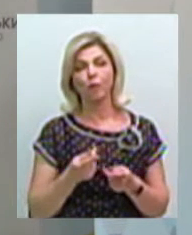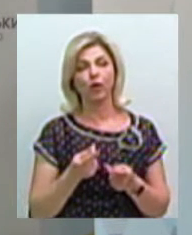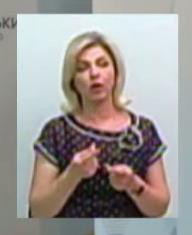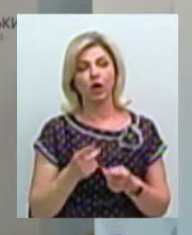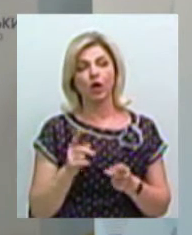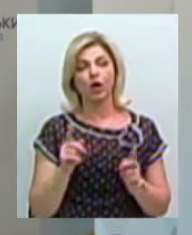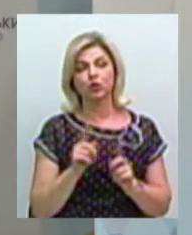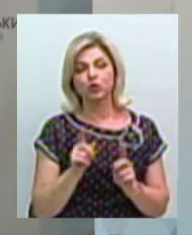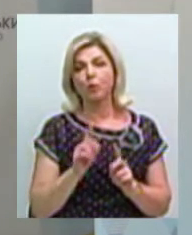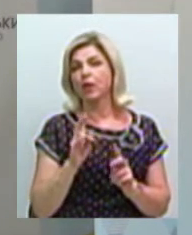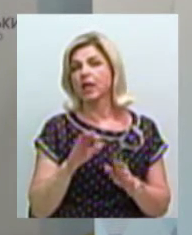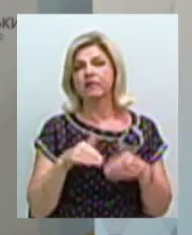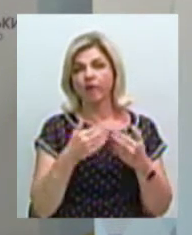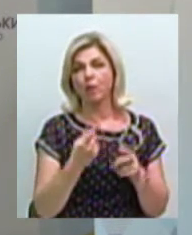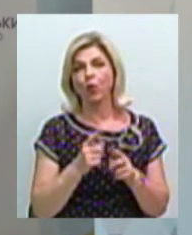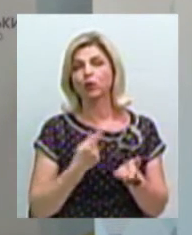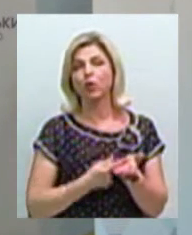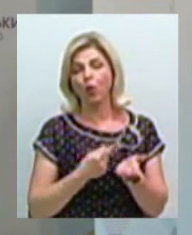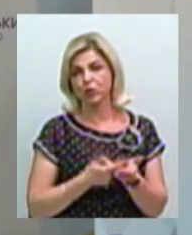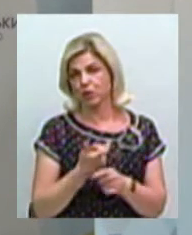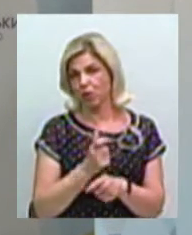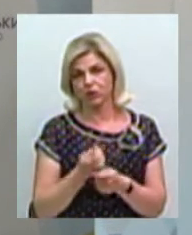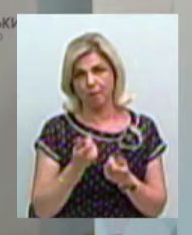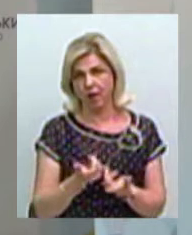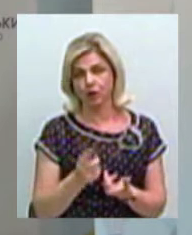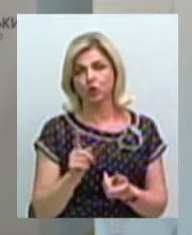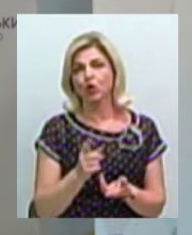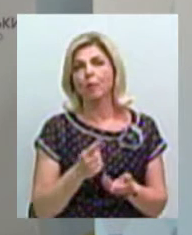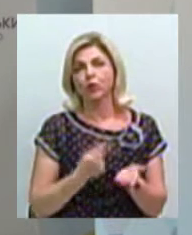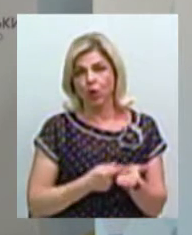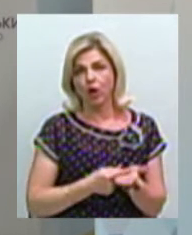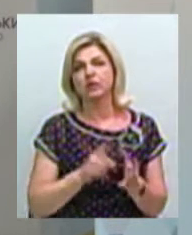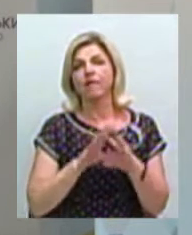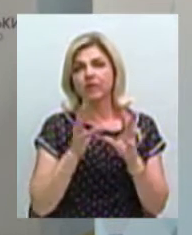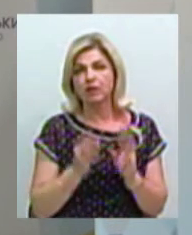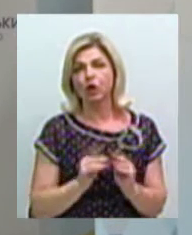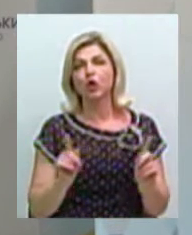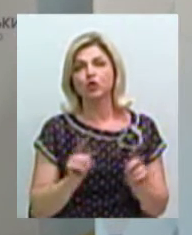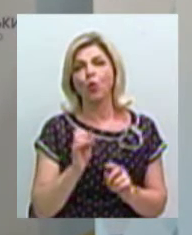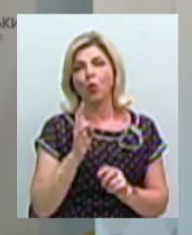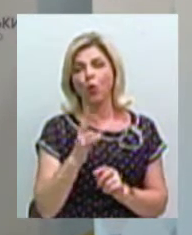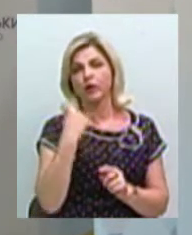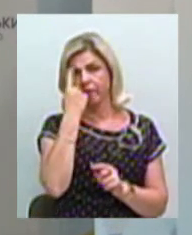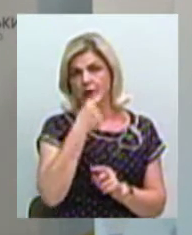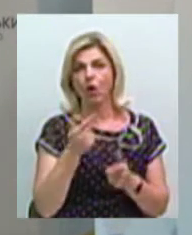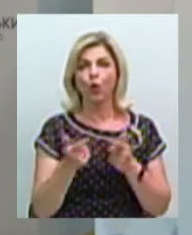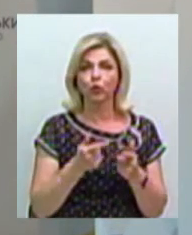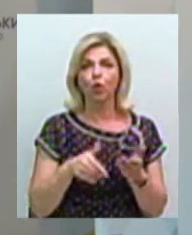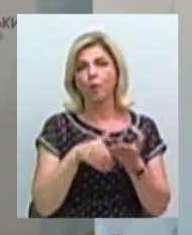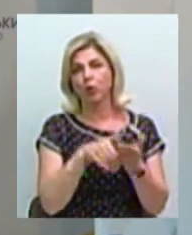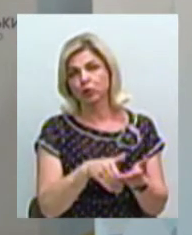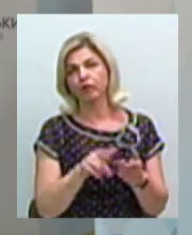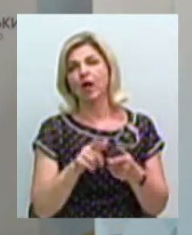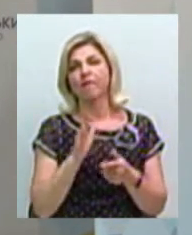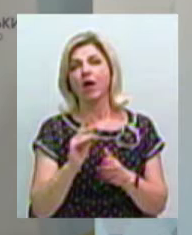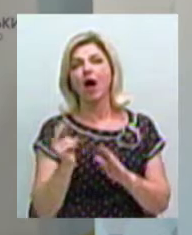не зверталися, тому що доказова база дуже маленька, щоб довести взагалі, що він власне агітував чи допомагав саме в